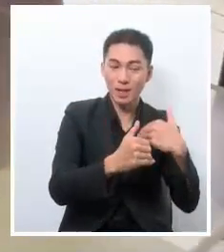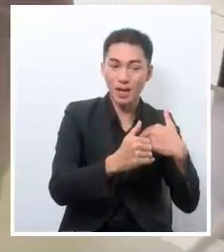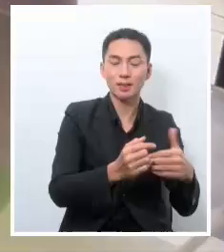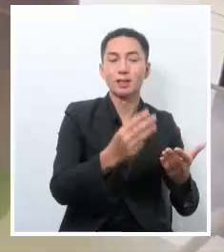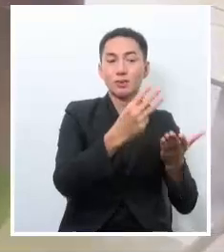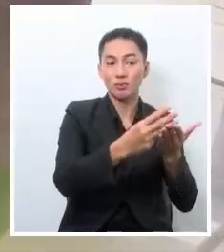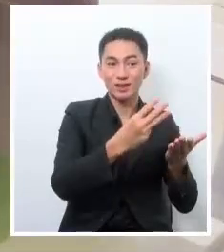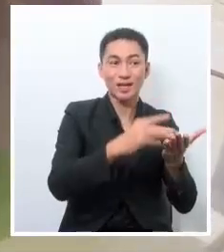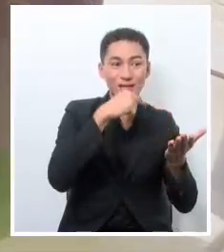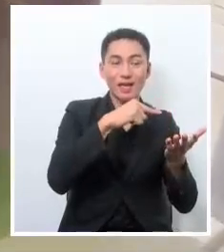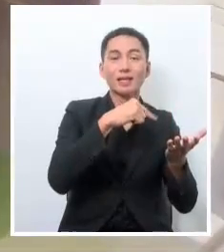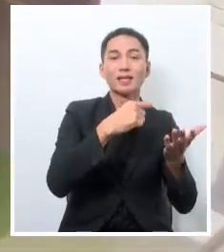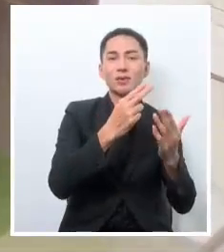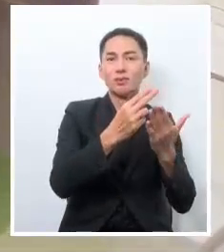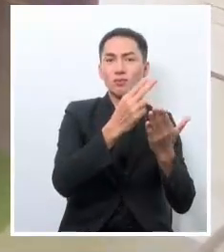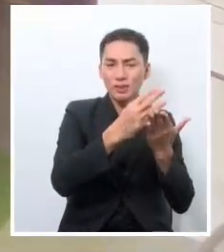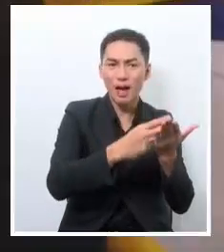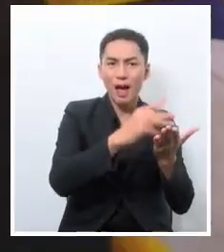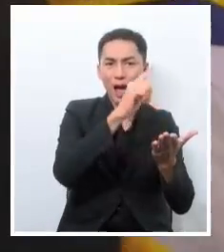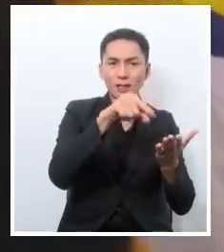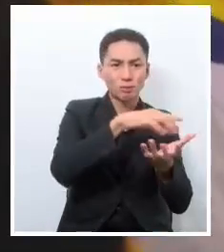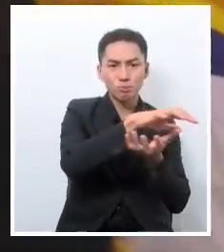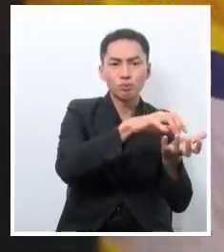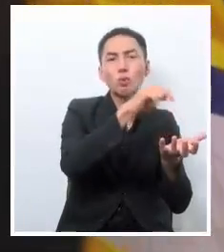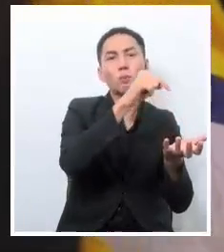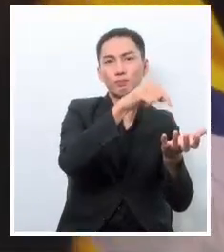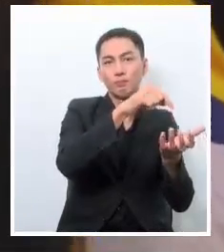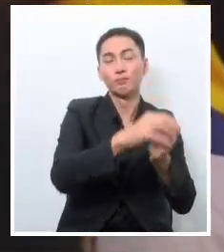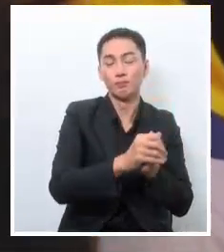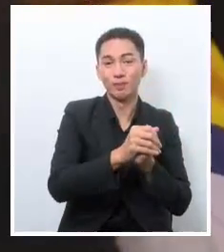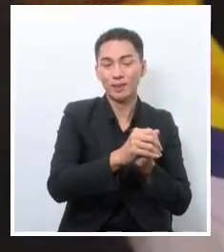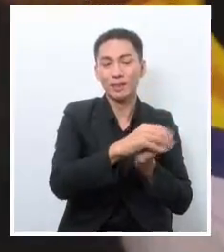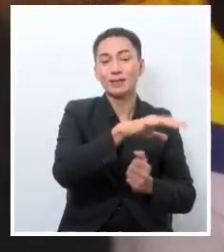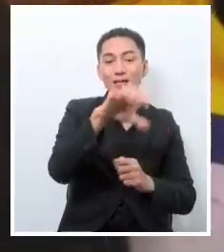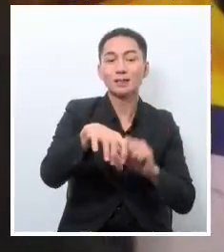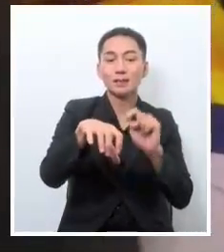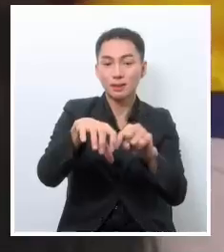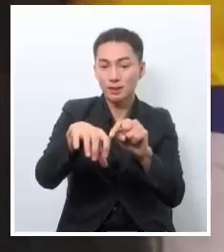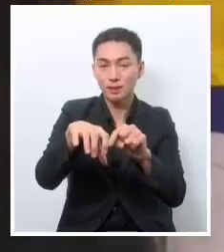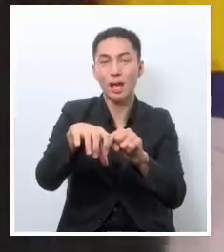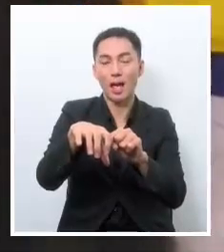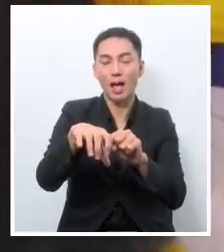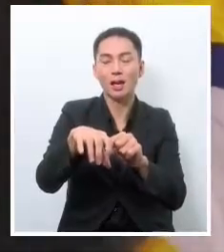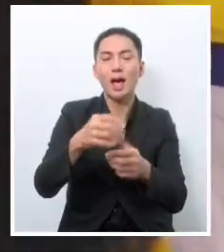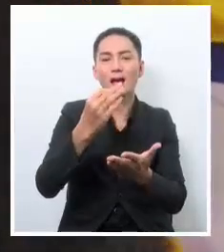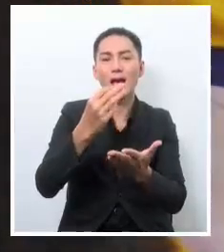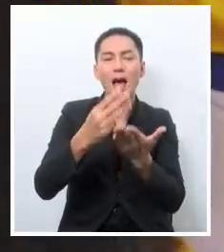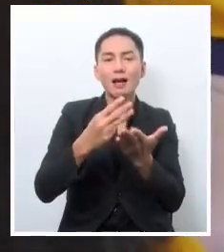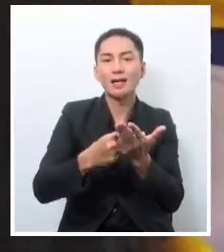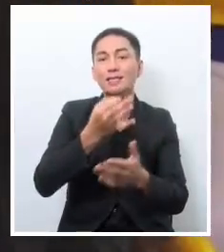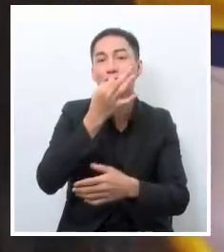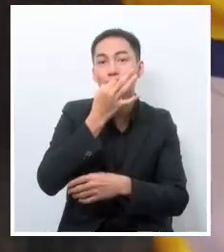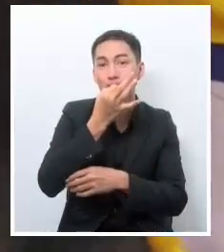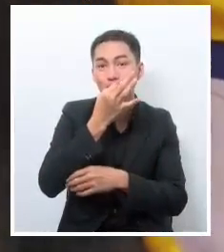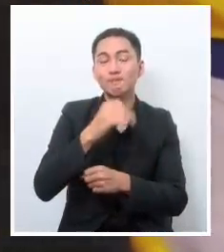ไทยร่วมกับวิชาภาษาอังกฤษแต่ละฐานก็สลับกันไปหรือเ่อฐานนี้ก็จะประกอบไปด้วยกับกลุ่มสาระการงานอาชีพเพราะว่าเราก็จะมี